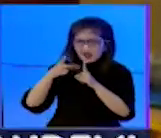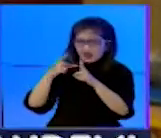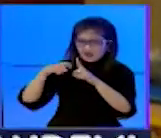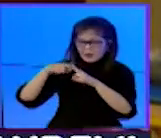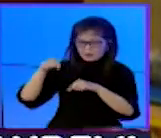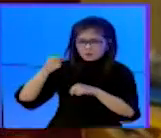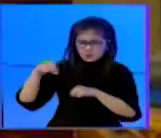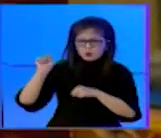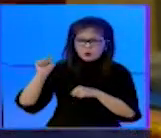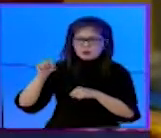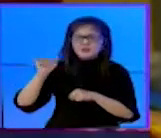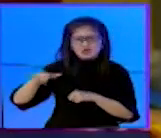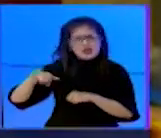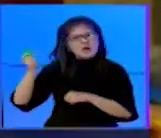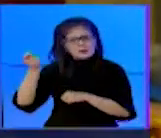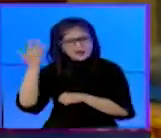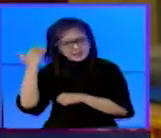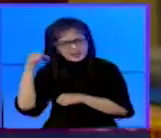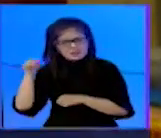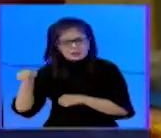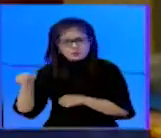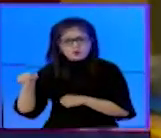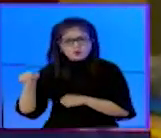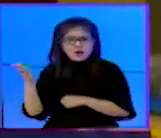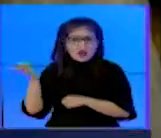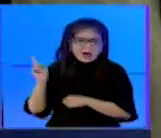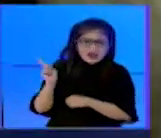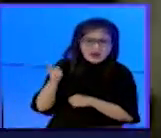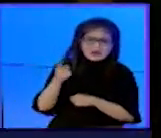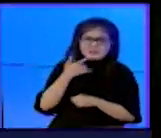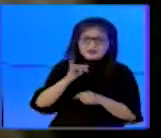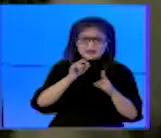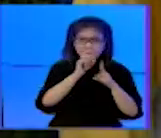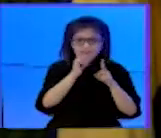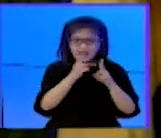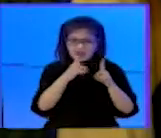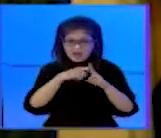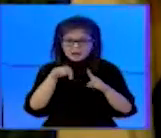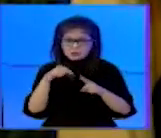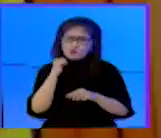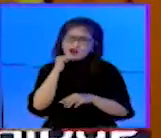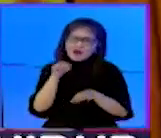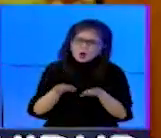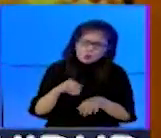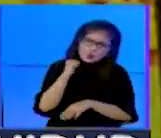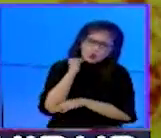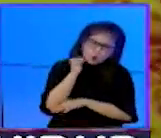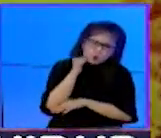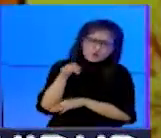Bener, kemarin juga sempet tuh kena pengurangan, terus ya nganggur tuh, ya itu bingung